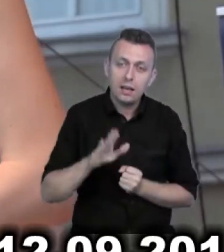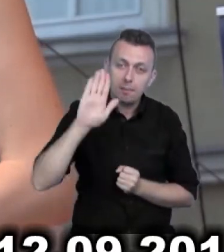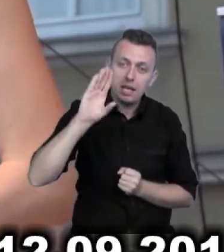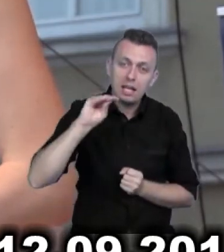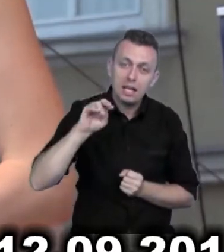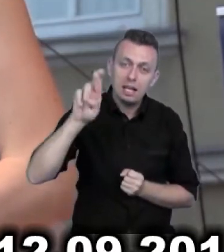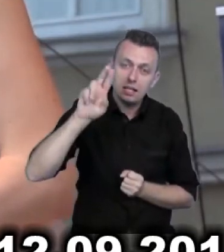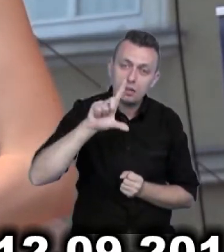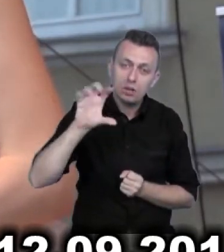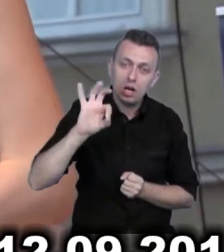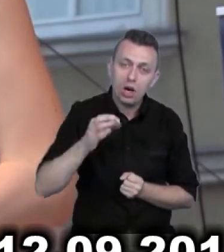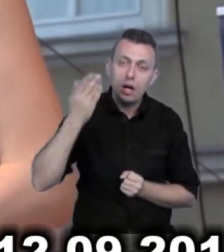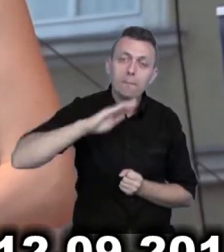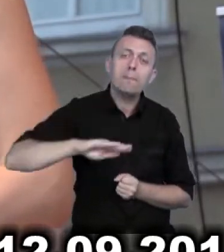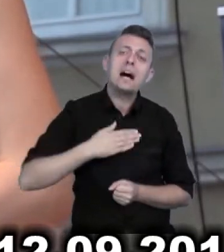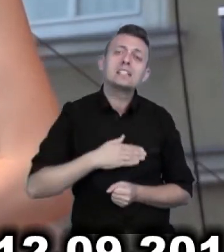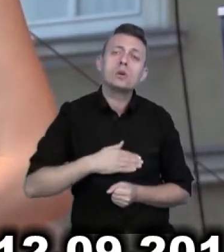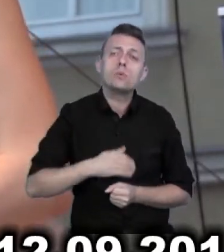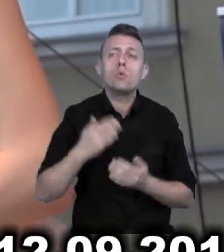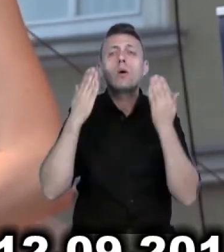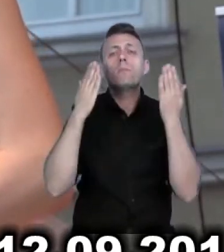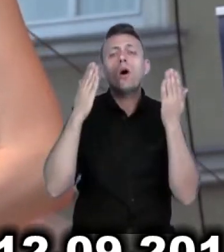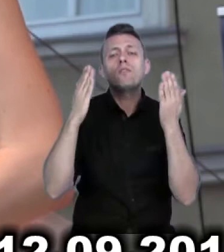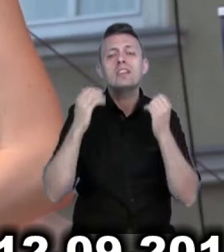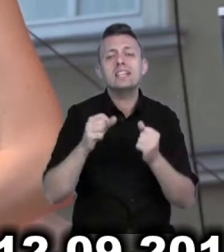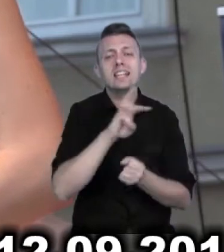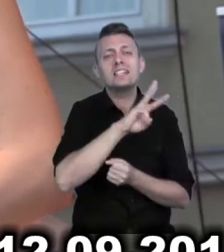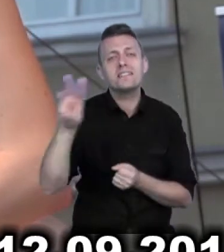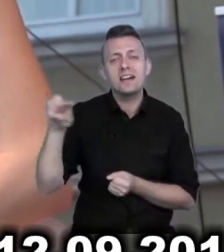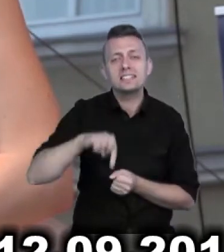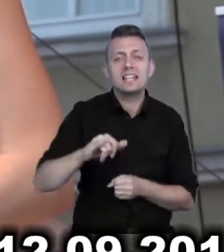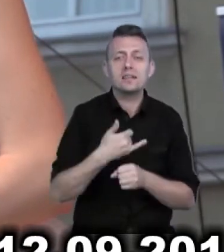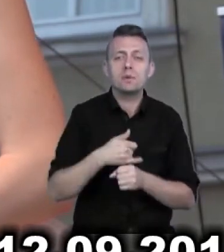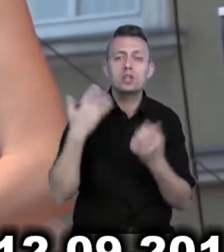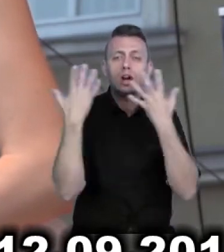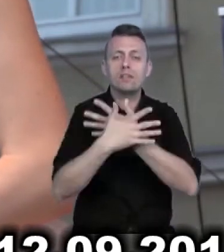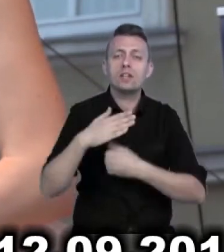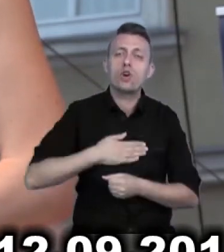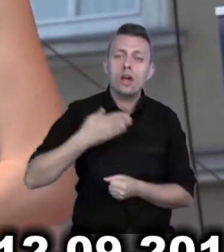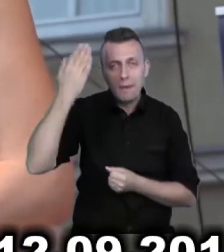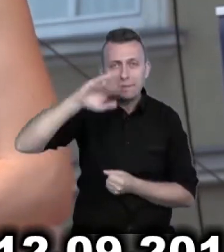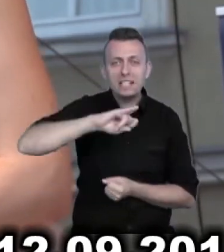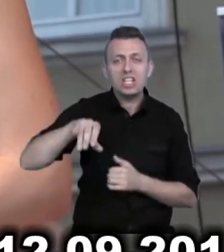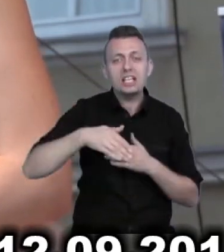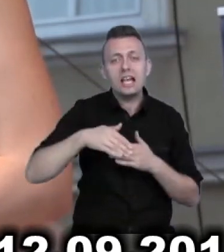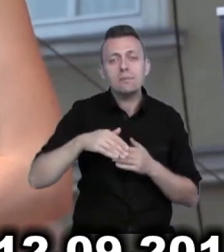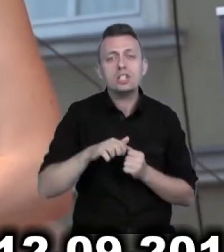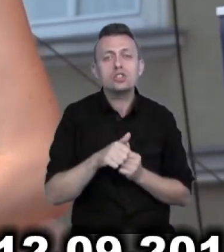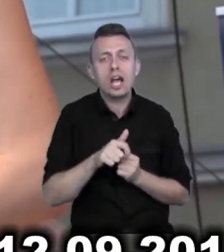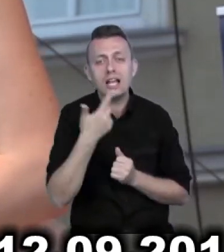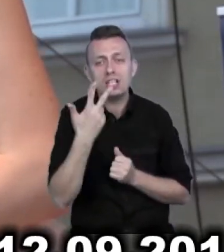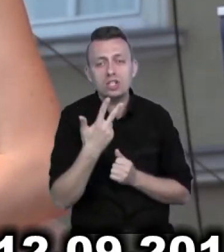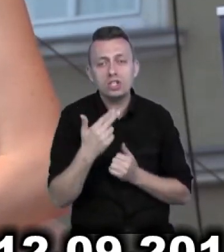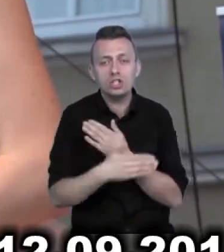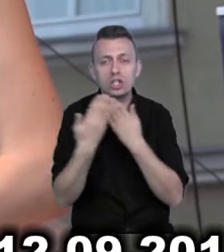Was w ten piękny piątkowy wieczór. Mam nadzieję, że najbliższe 3 dni będą dla Was czasem pełnym radości